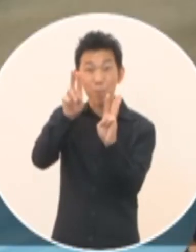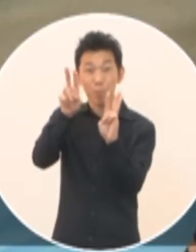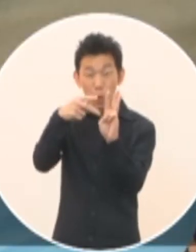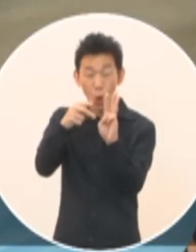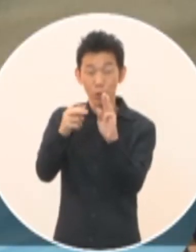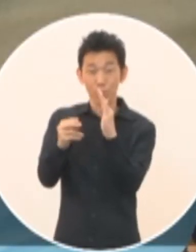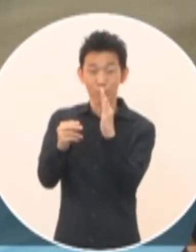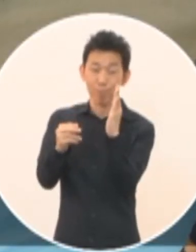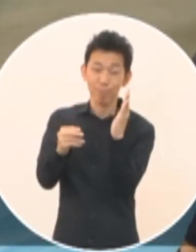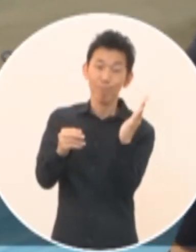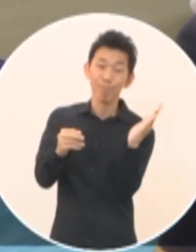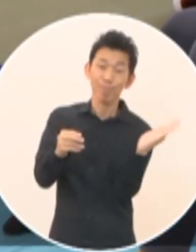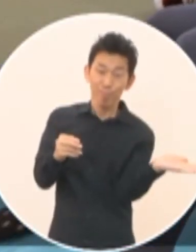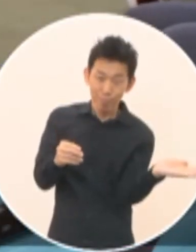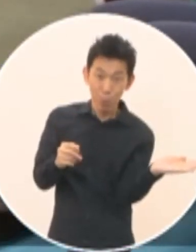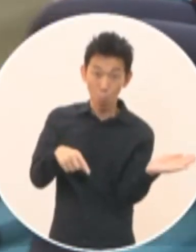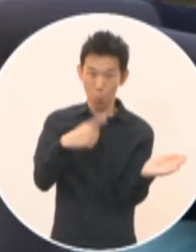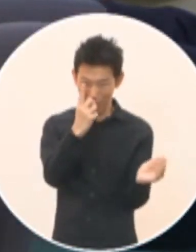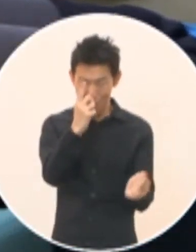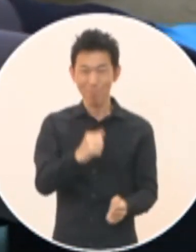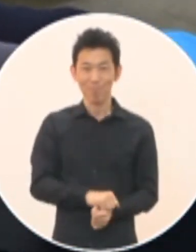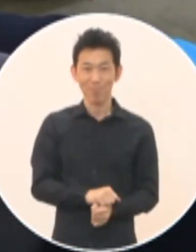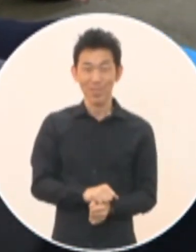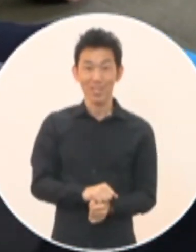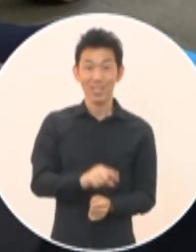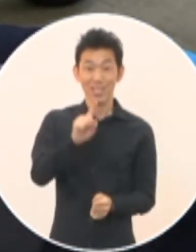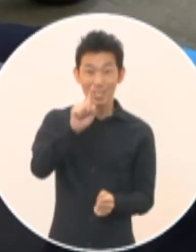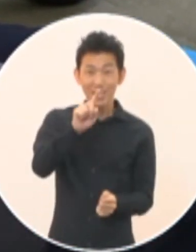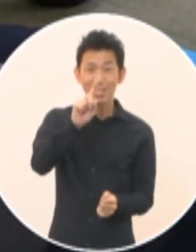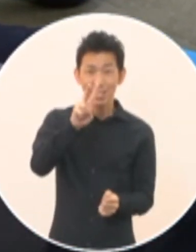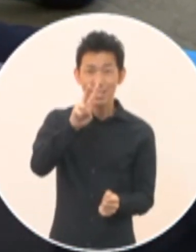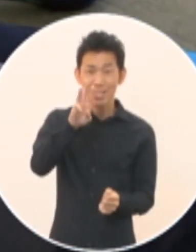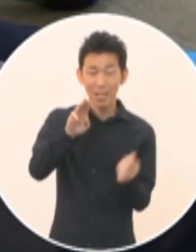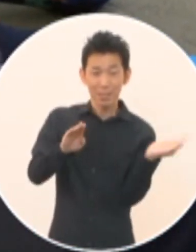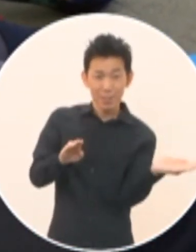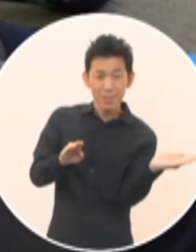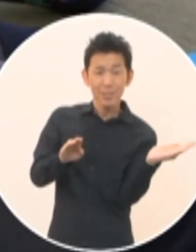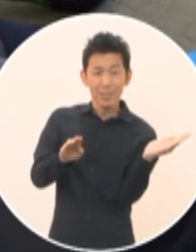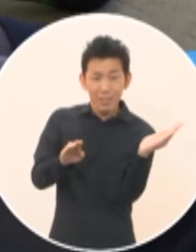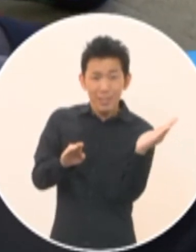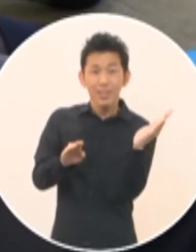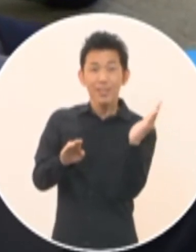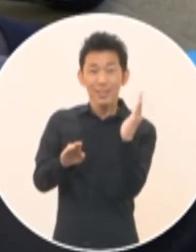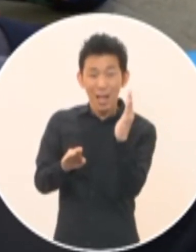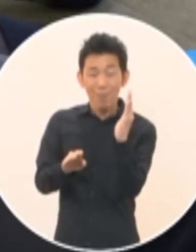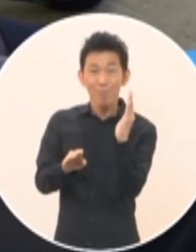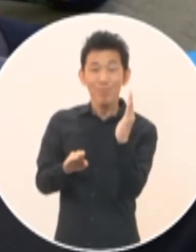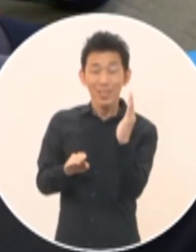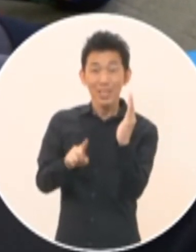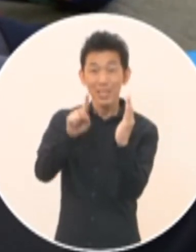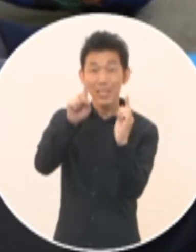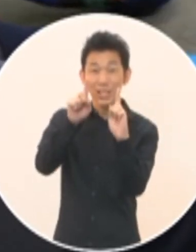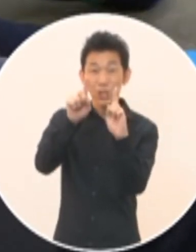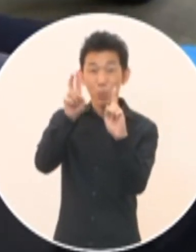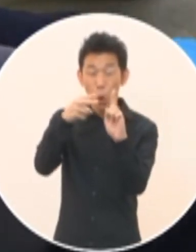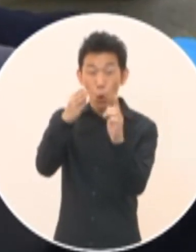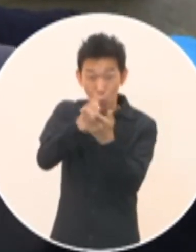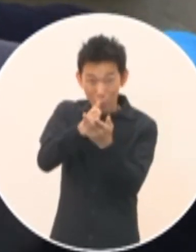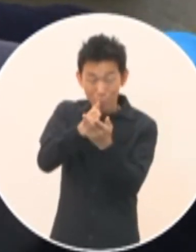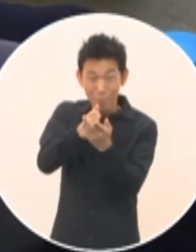1、2、3、もう一回いきましょう。 はい、 はい、はい、はい、してないんですか。 はい、 1、2、3、1秒止めて、は